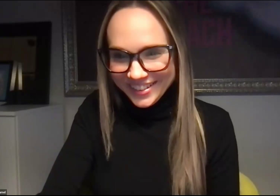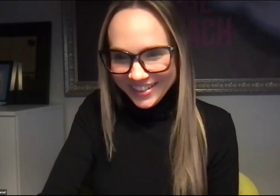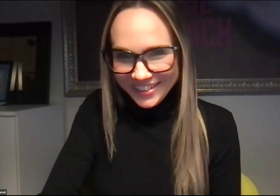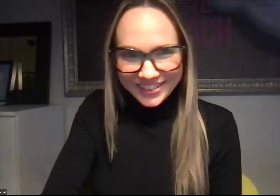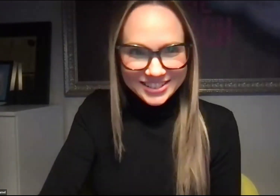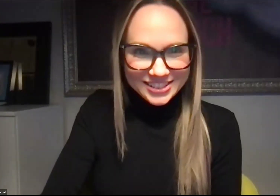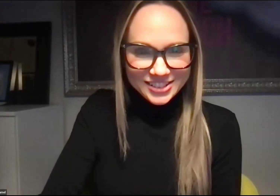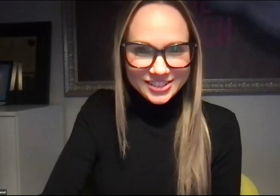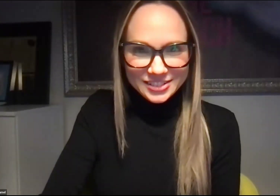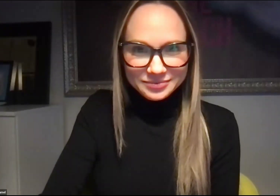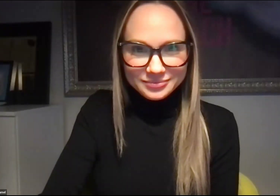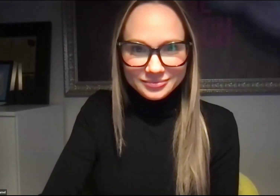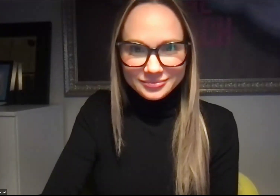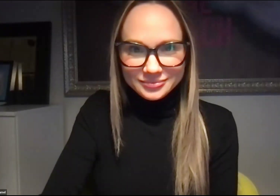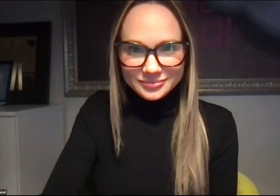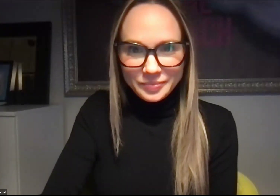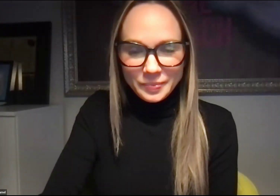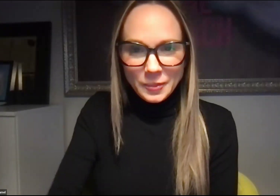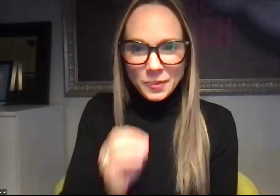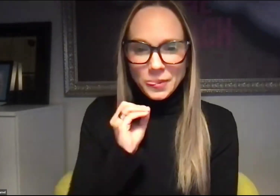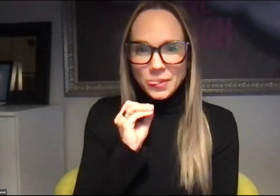OK. Je...